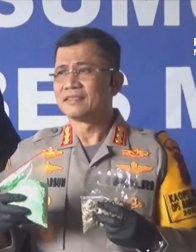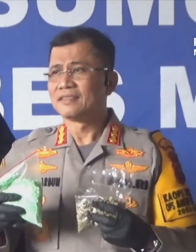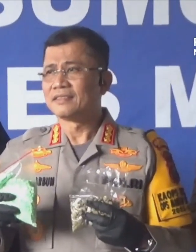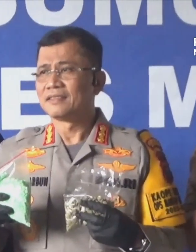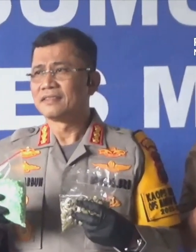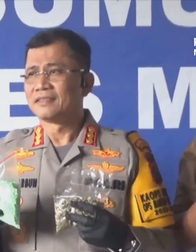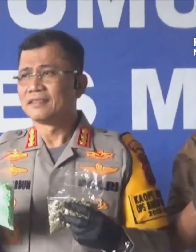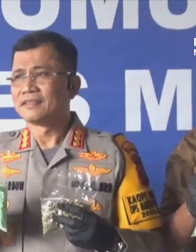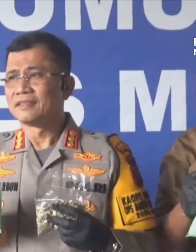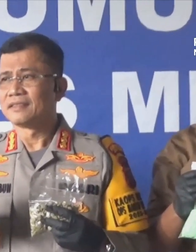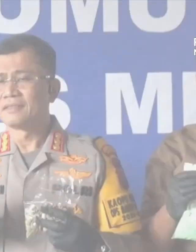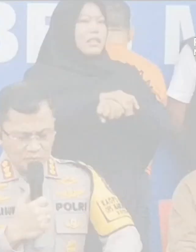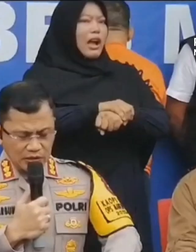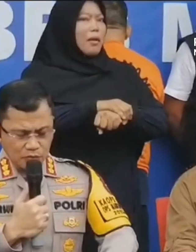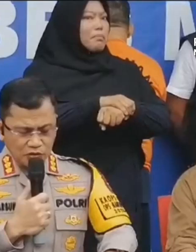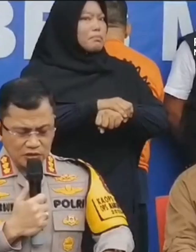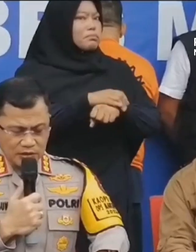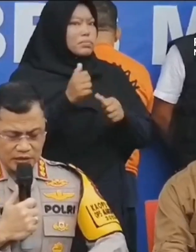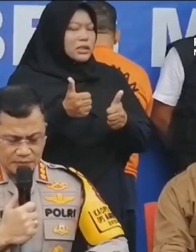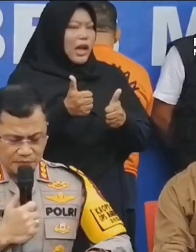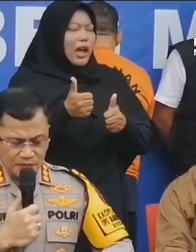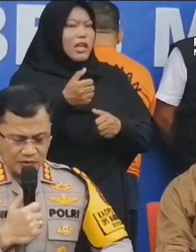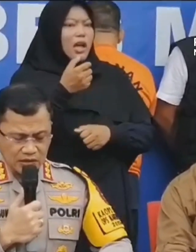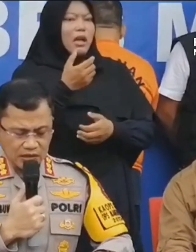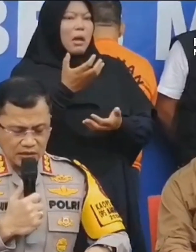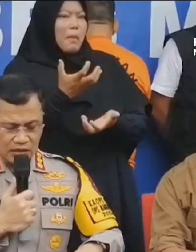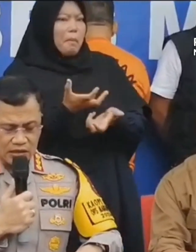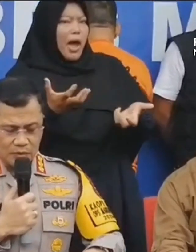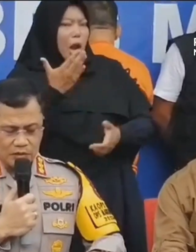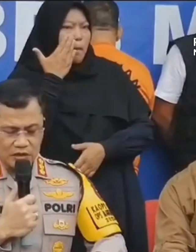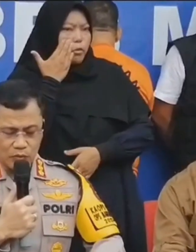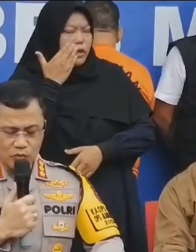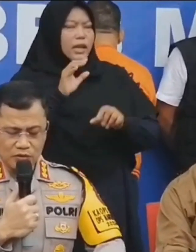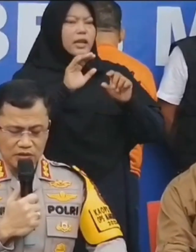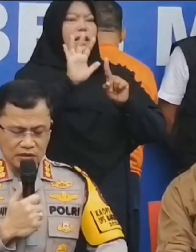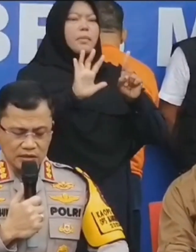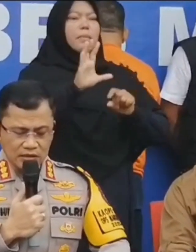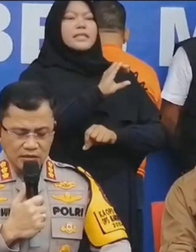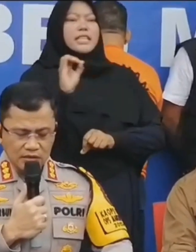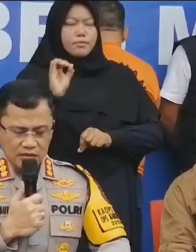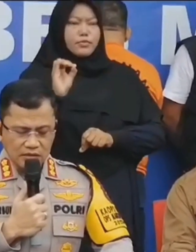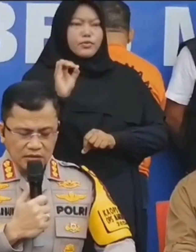malam pergantian tahun. Barang bukti sebanyak 15.000